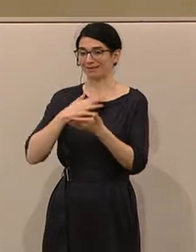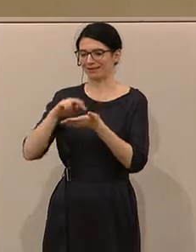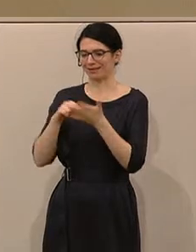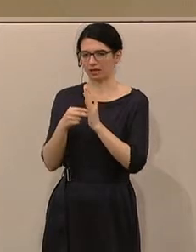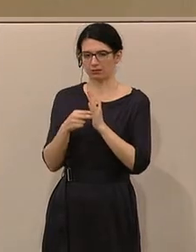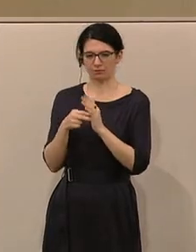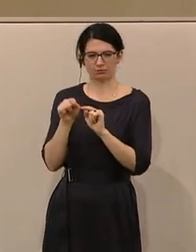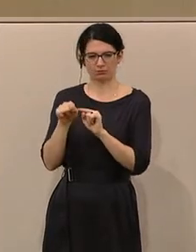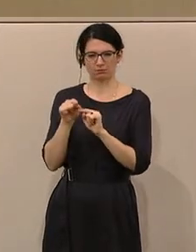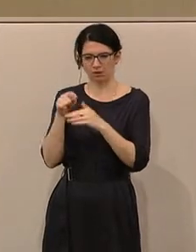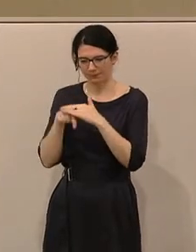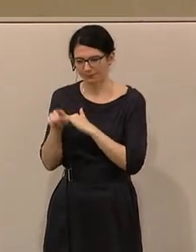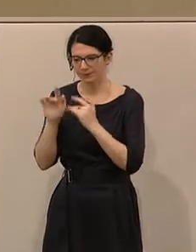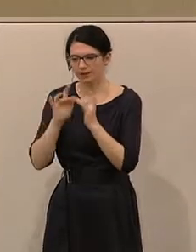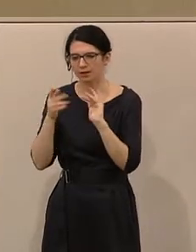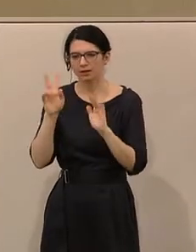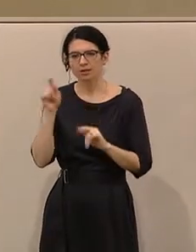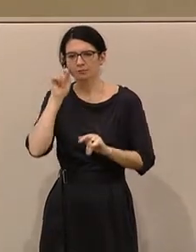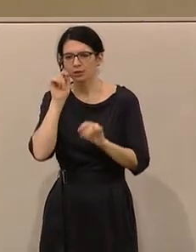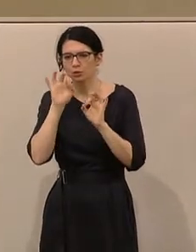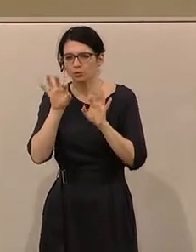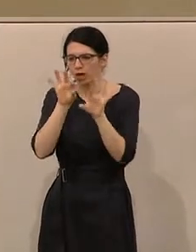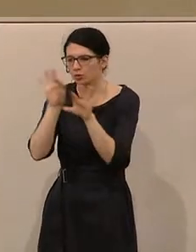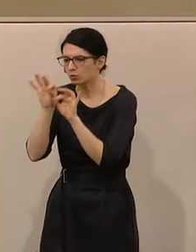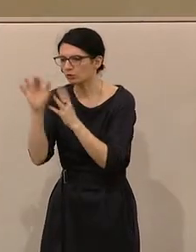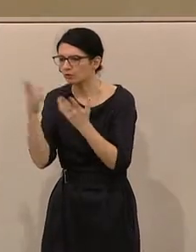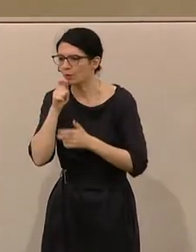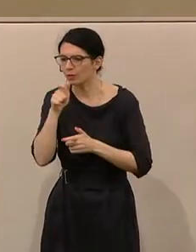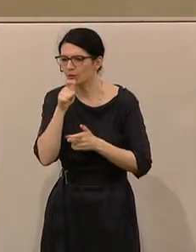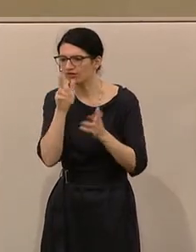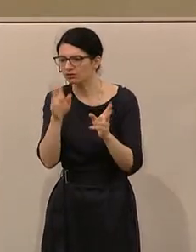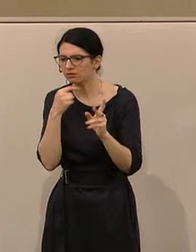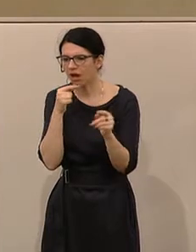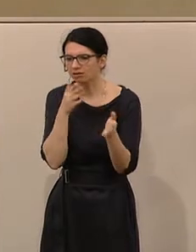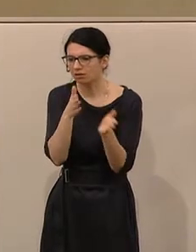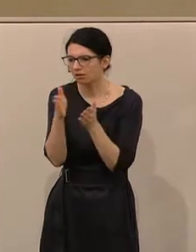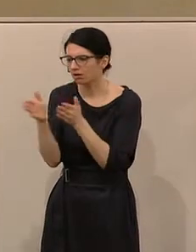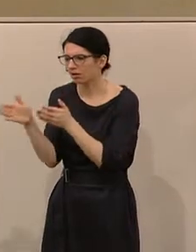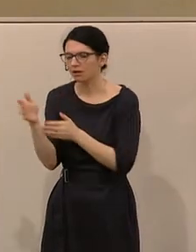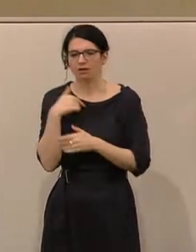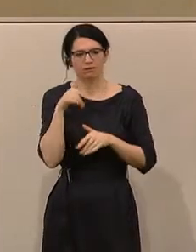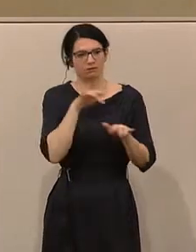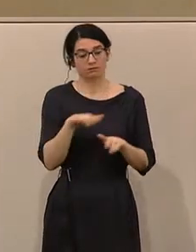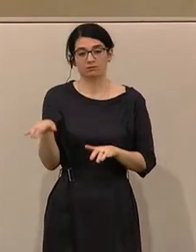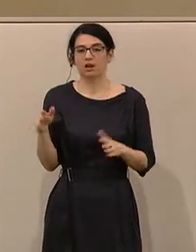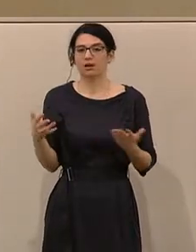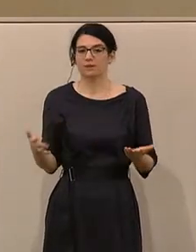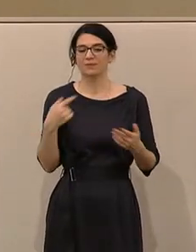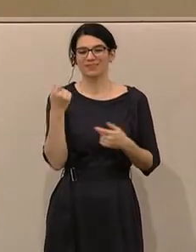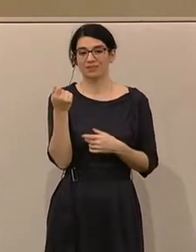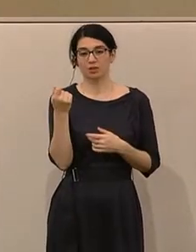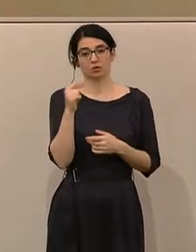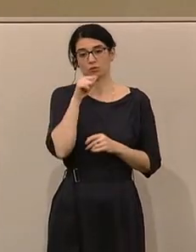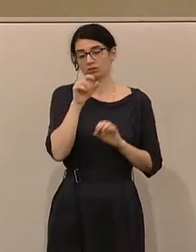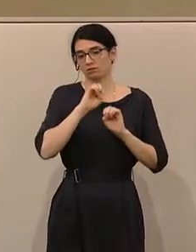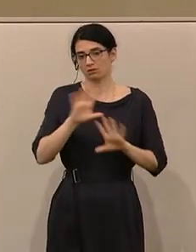gut aussuchen können, in welche Bereiche sie beruflich sich hinwenden können. Auch hier ist die Finanzierung